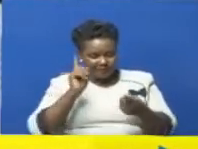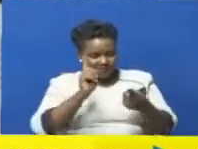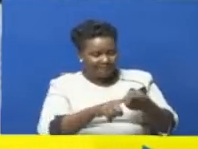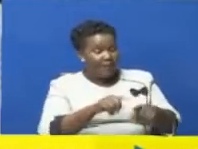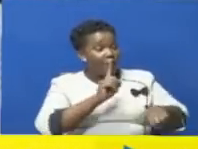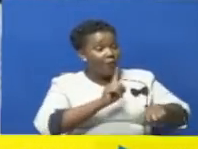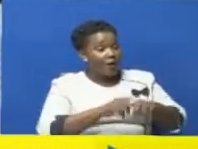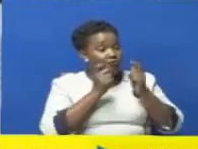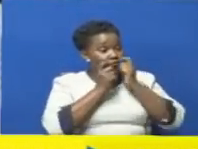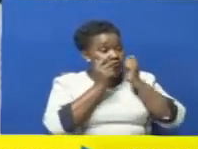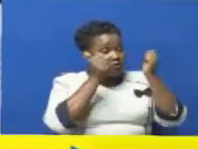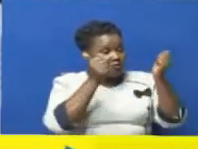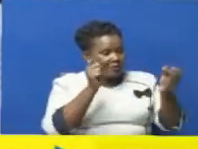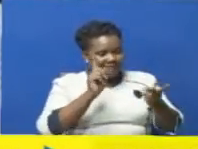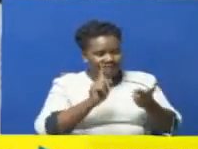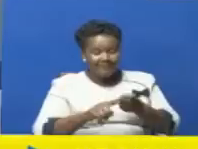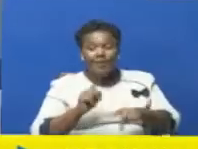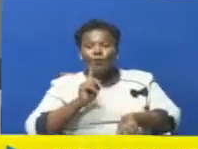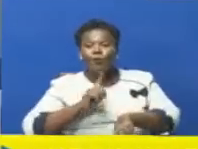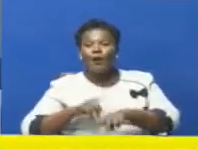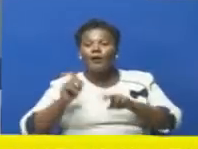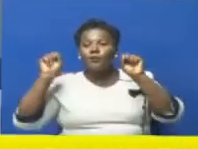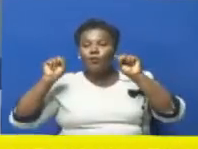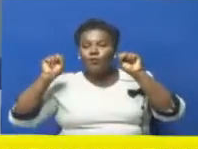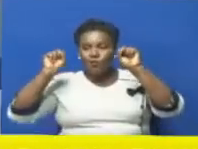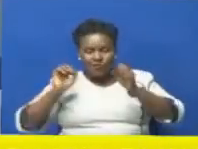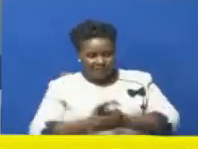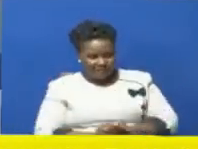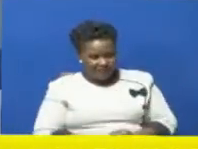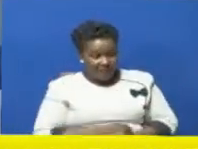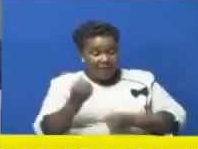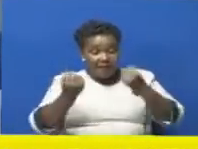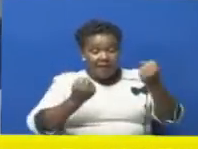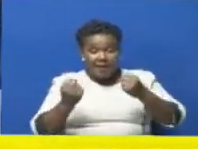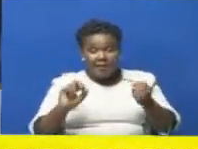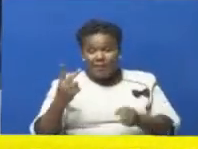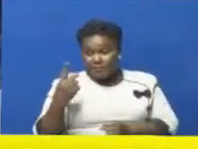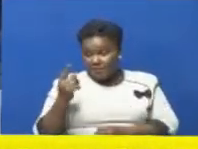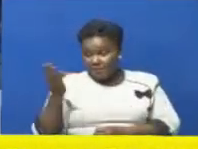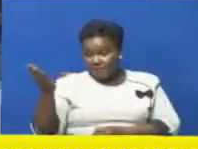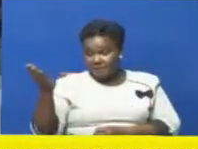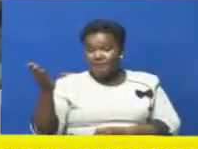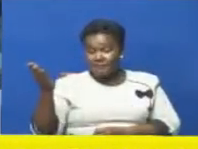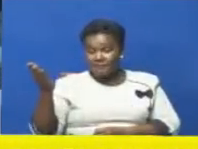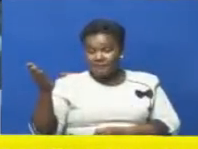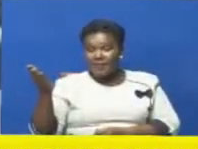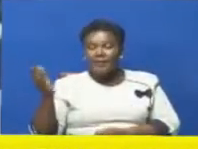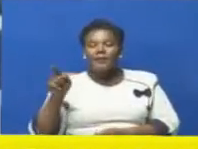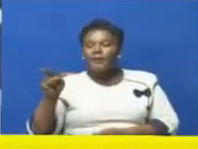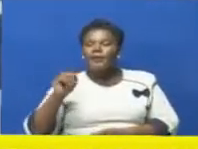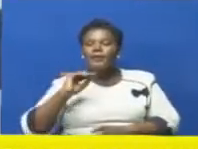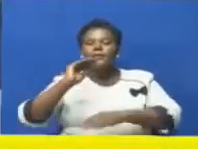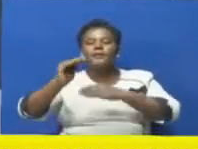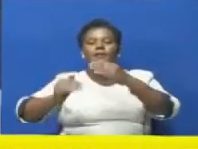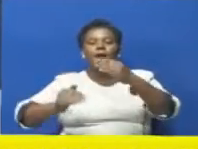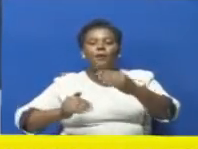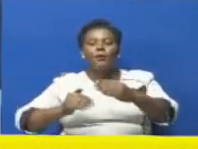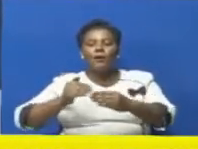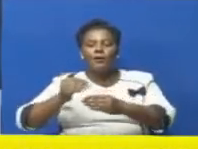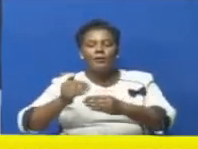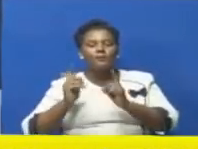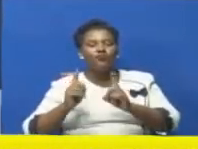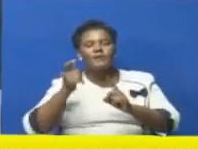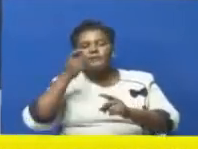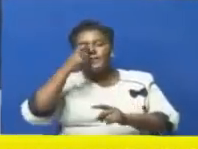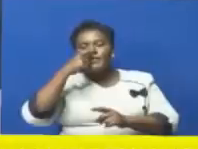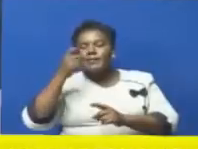uhuru. Lakini vile vile tuna gari nyingine hapa na yenyewe ni Rolls-Royce. Hii gari ni gari ni zawadi kwa rais wa